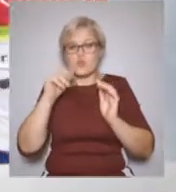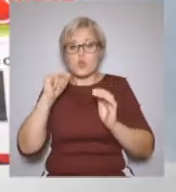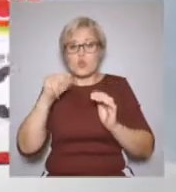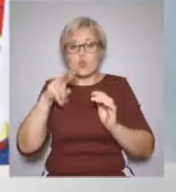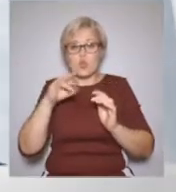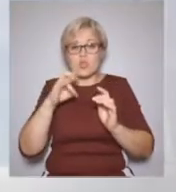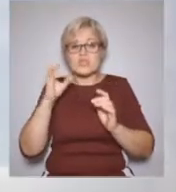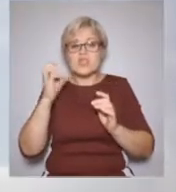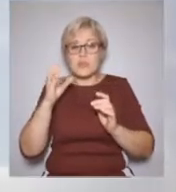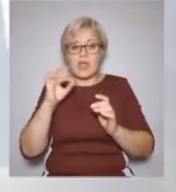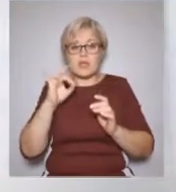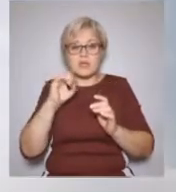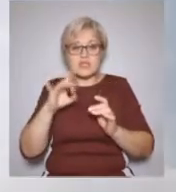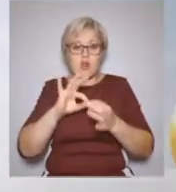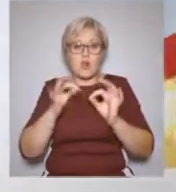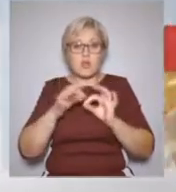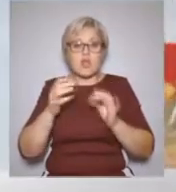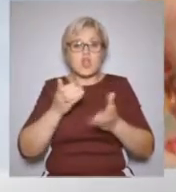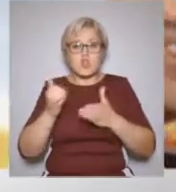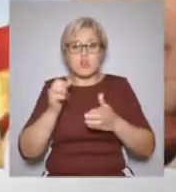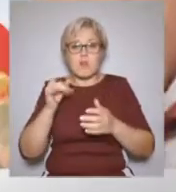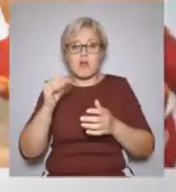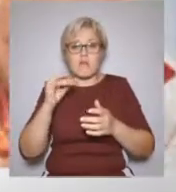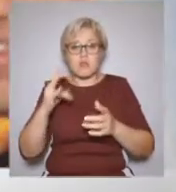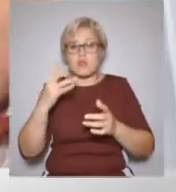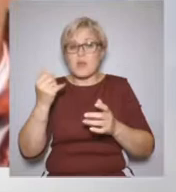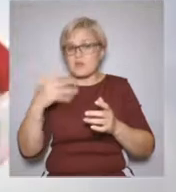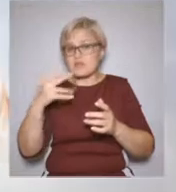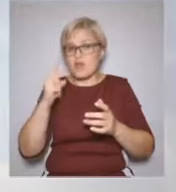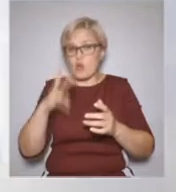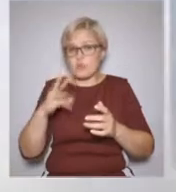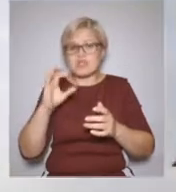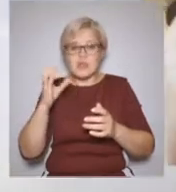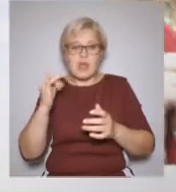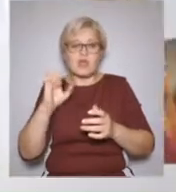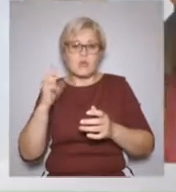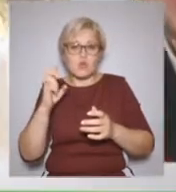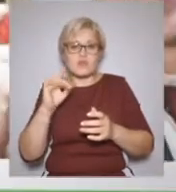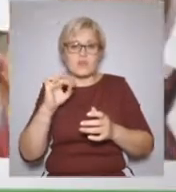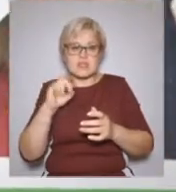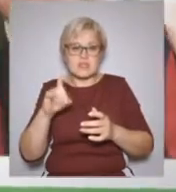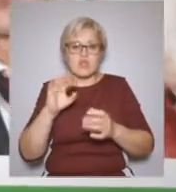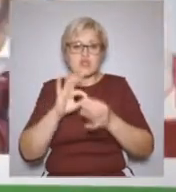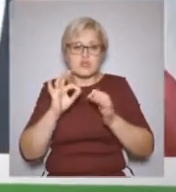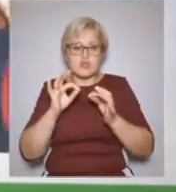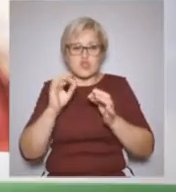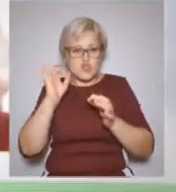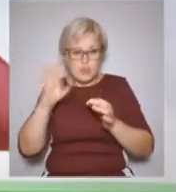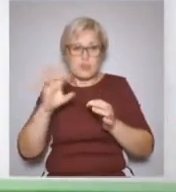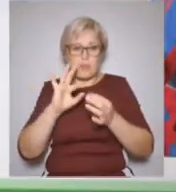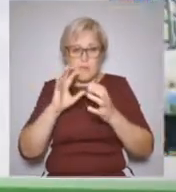2006 года в дуат лоне серебряный призер олимпиады в нужно марафоне на 50 километров серебряный и бронзовый